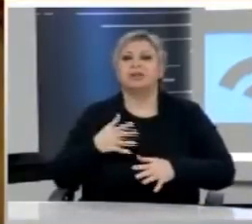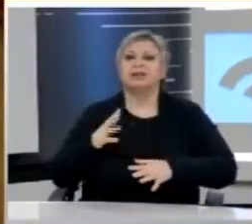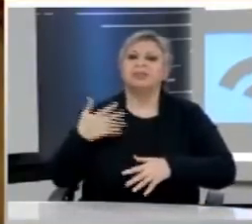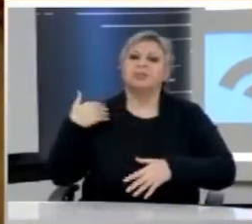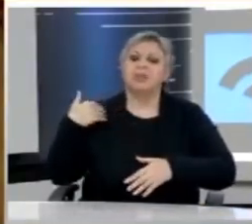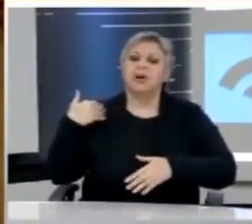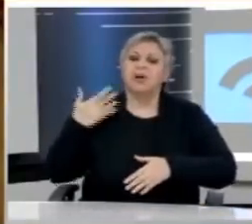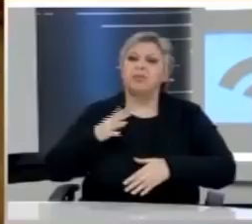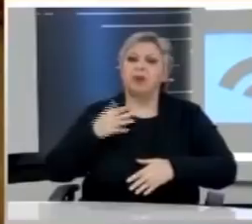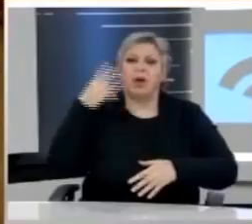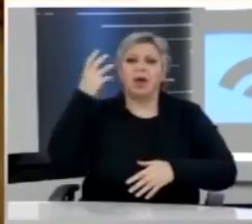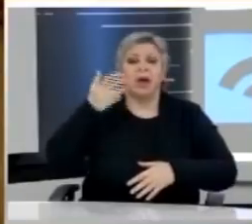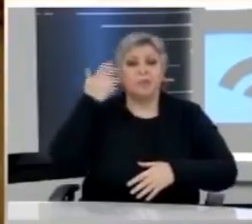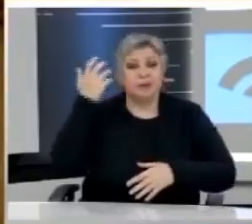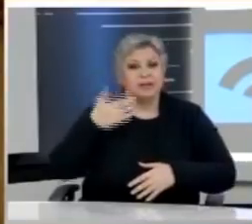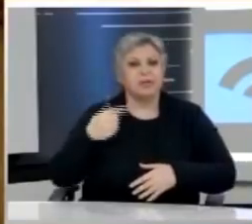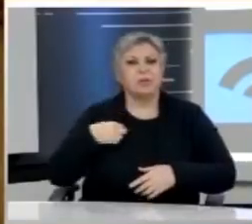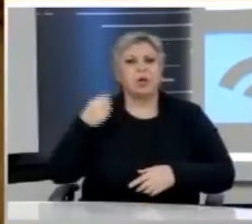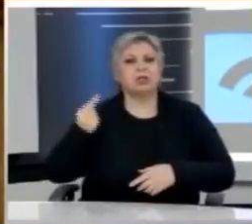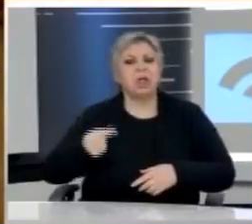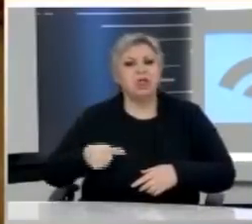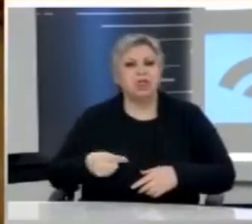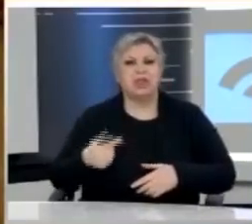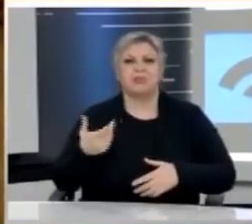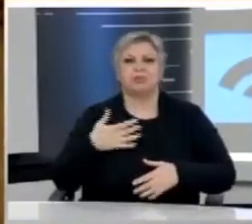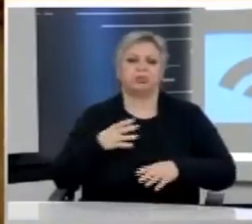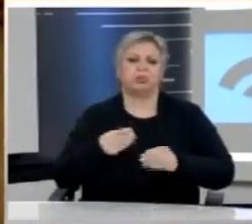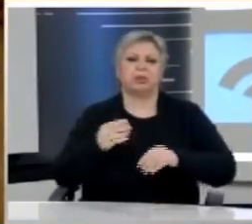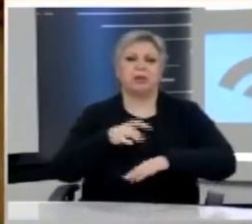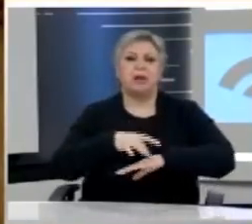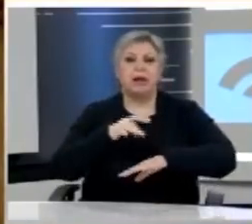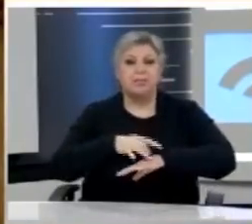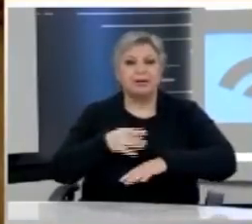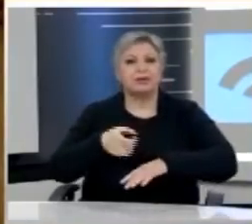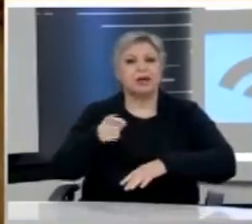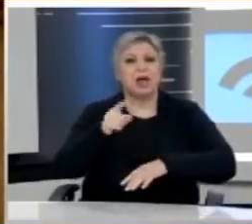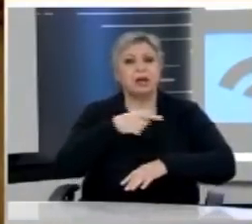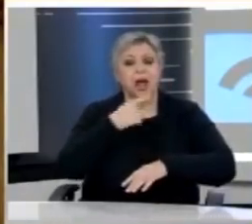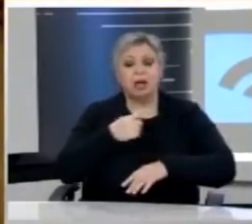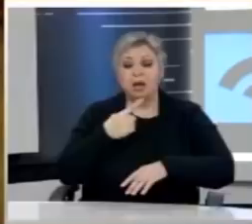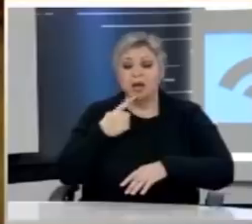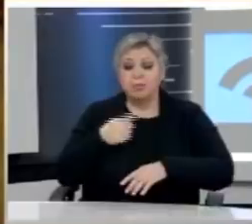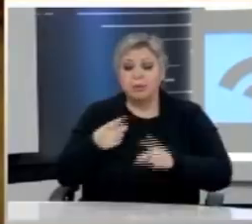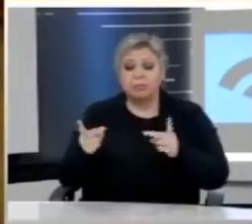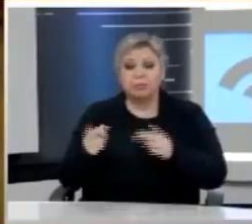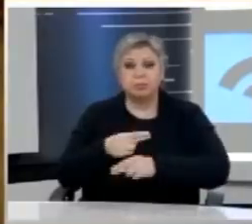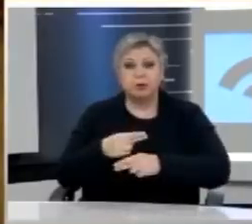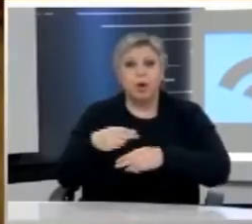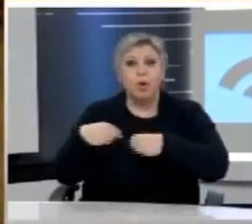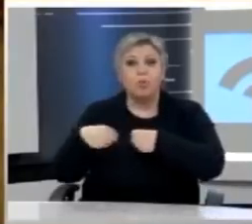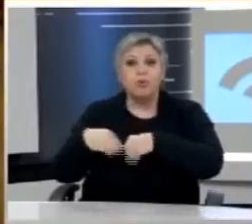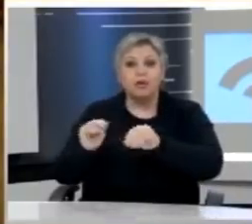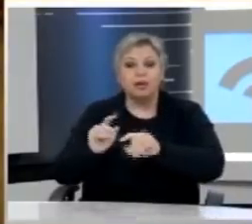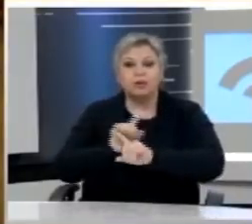αρχαιολόγοι, ο Δήμος Πάτρας, πολλοί ακόμα δήμοι, για να σταματήσει επιτέλους αυτό το έσχος. Αλλά και